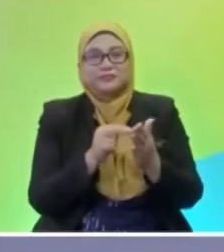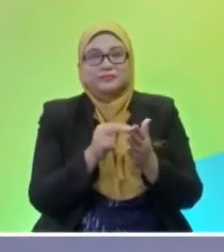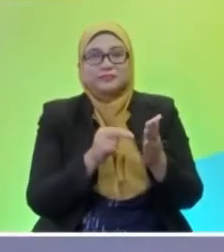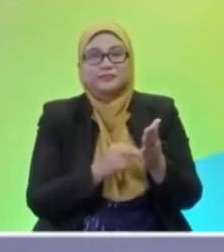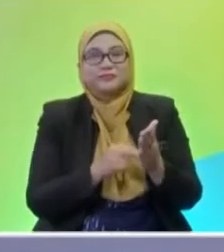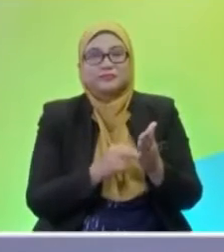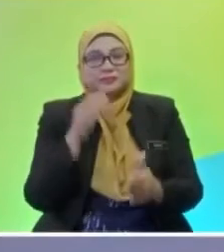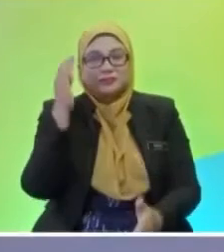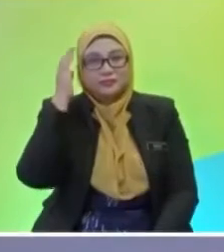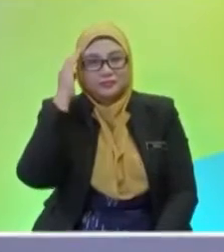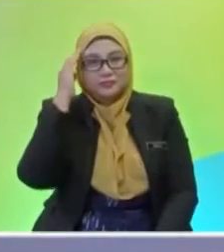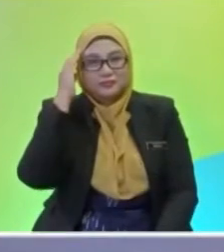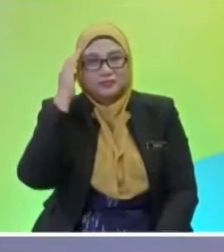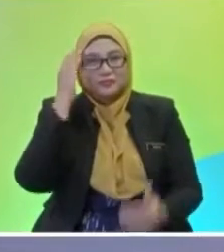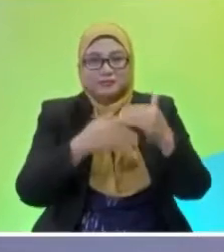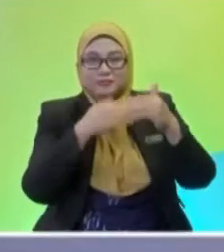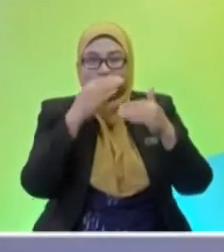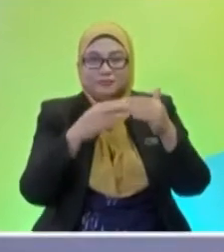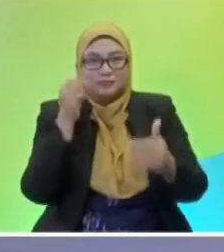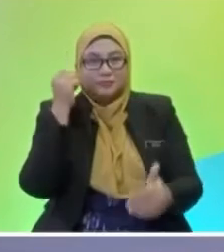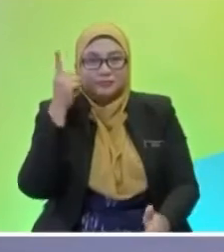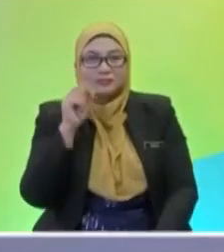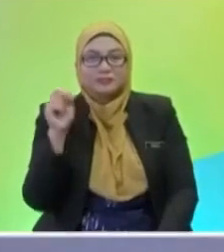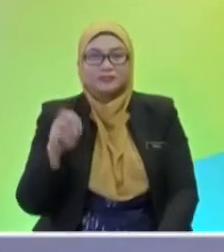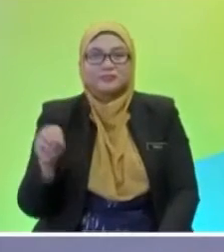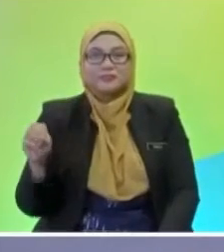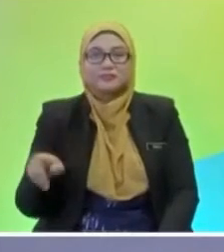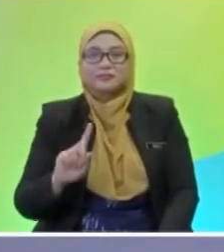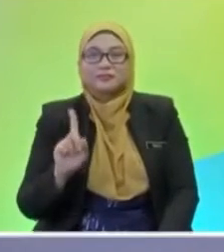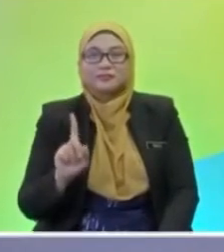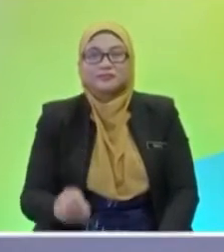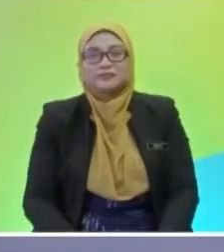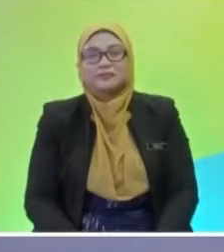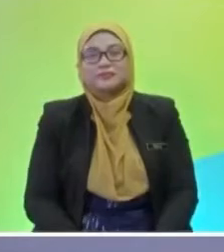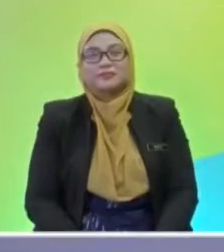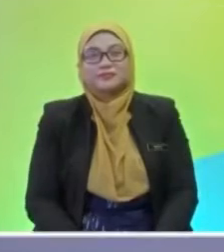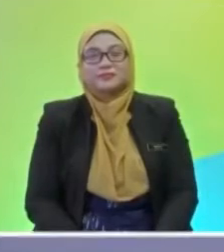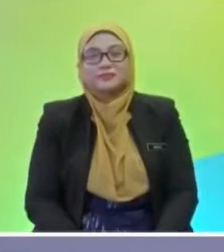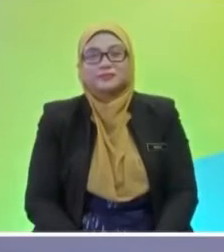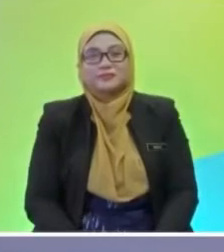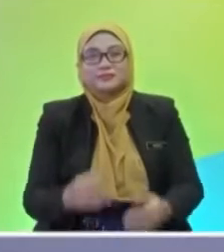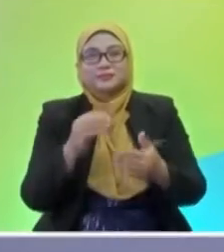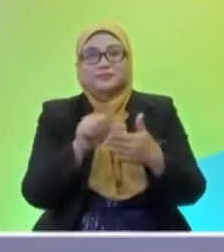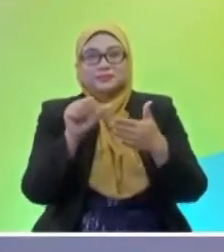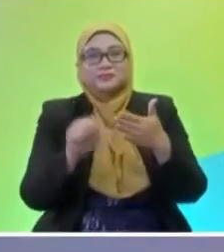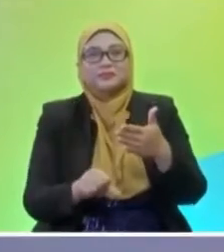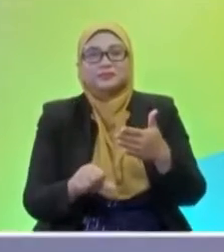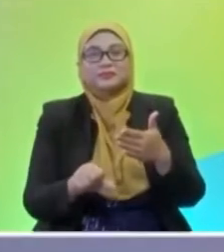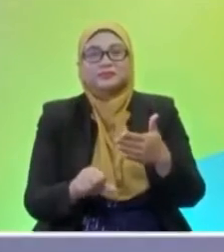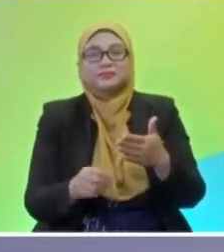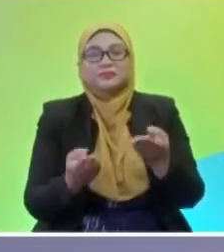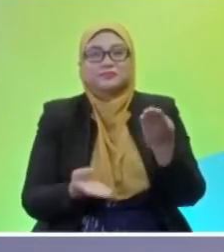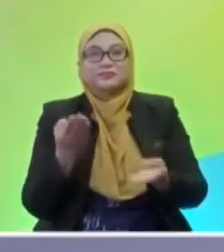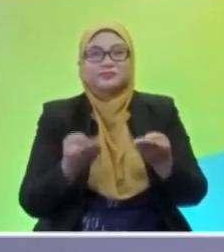murid tu di tahap yang mana satu. Itu untuk pembentangan lah. Okey, dah akhir sekali mungkin kita